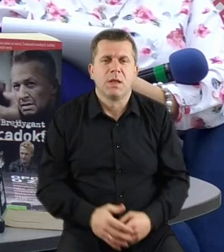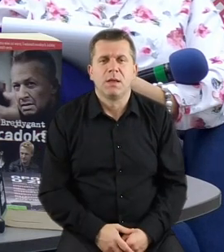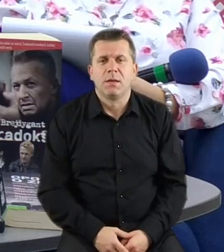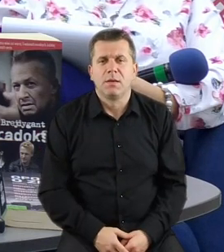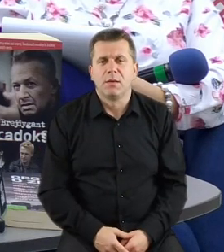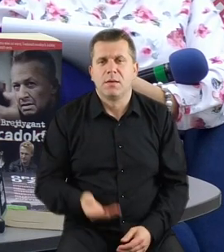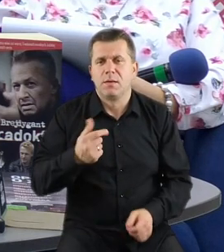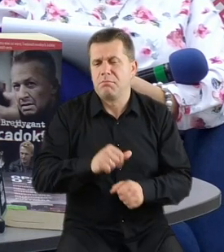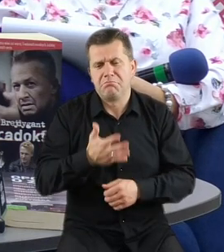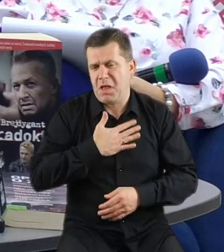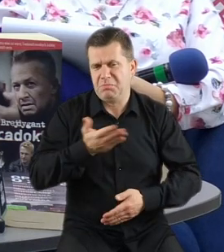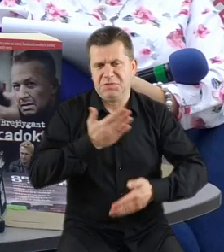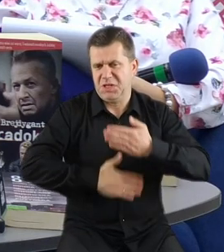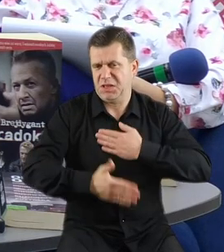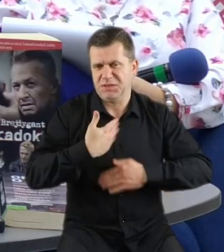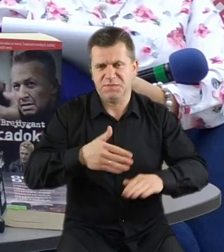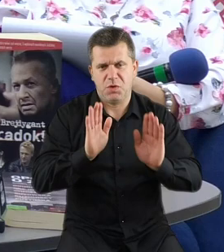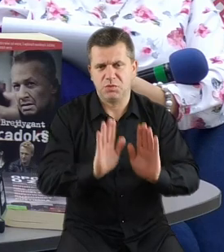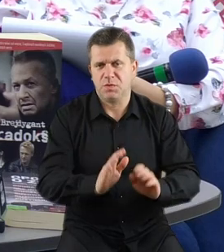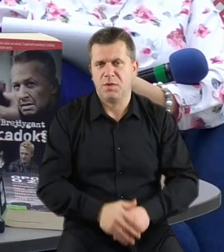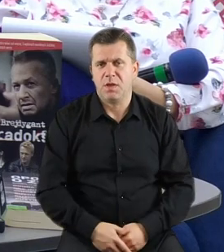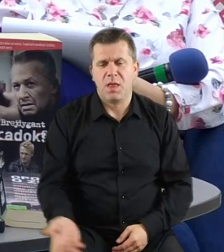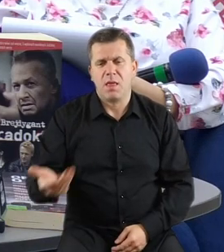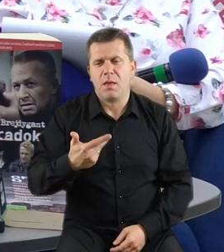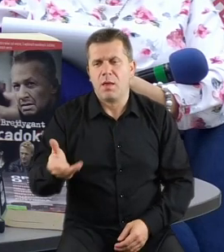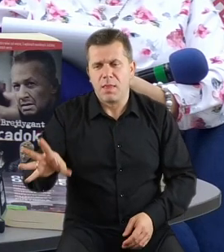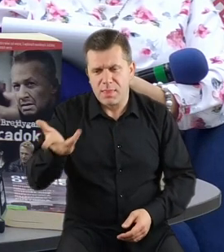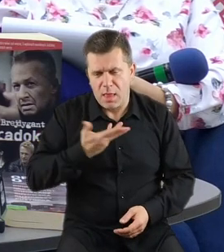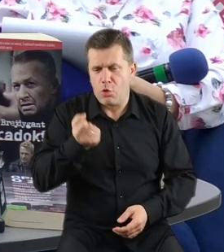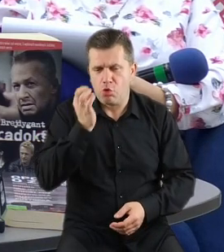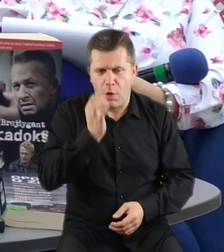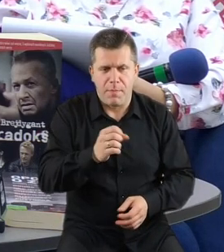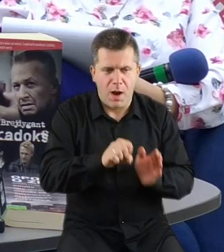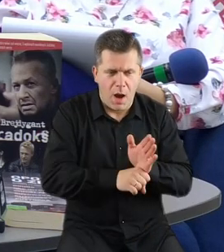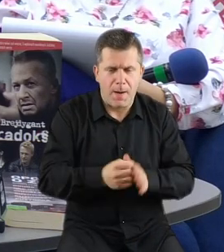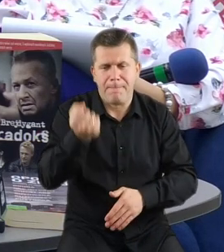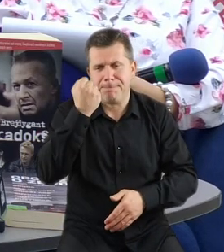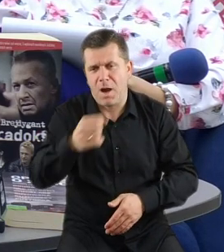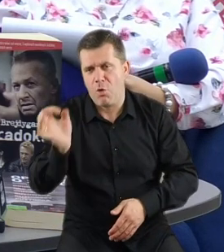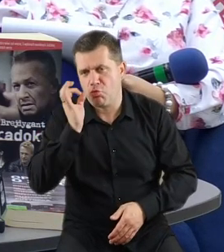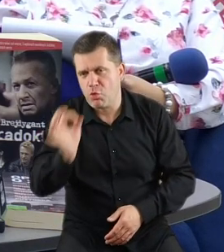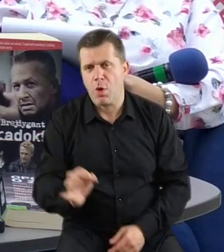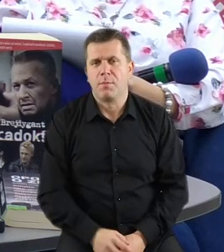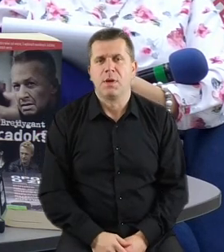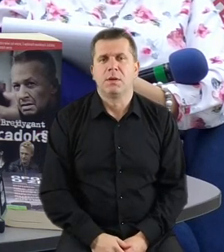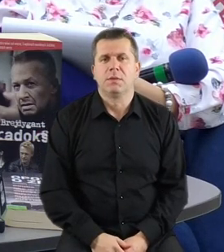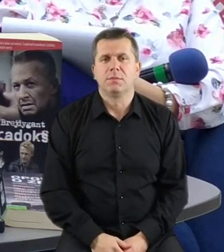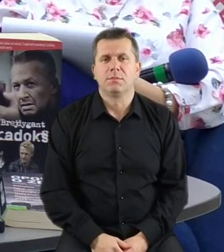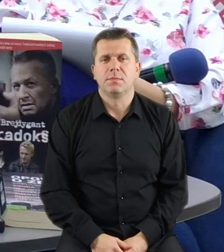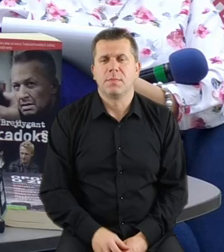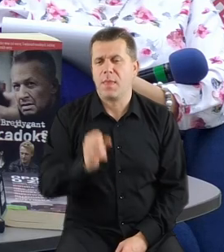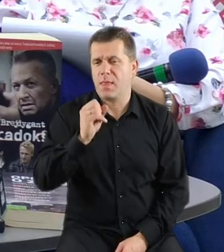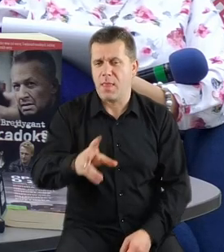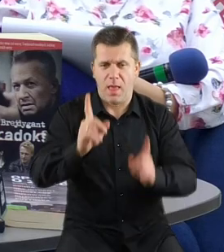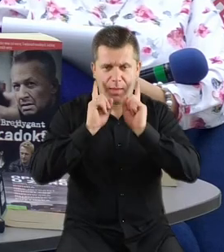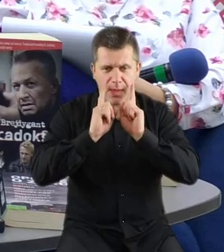właściwie z reguły jestem usatysfakcjonowany. Dostaję dobrych aktorów, bardzo dobrych aktorów, no i